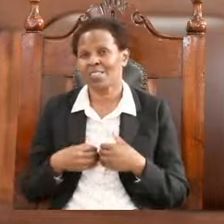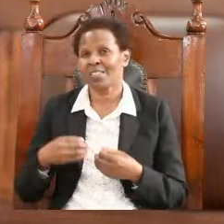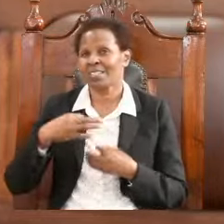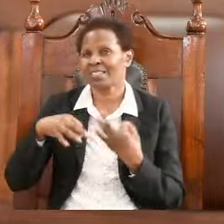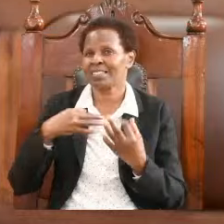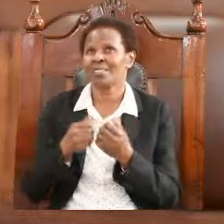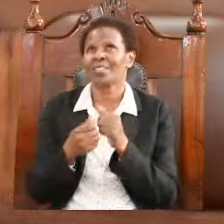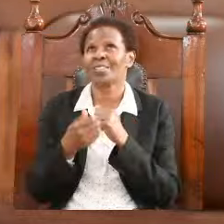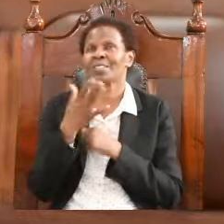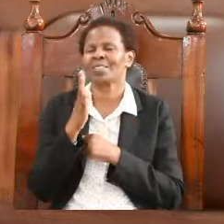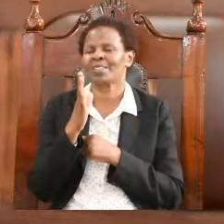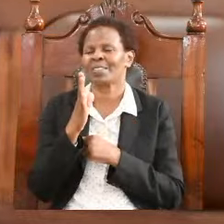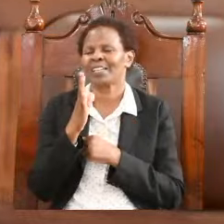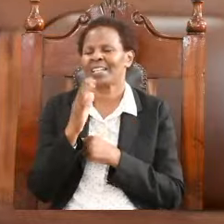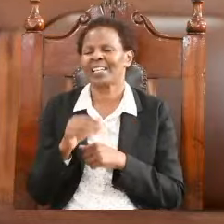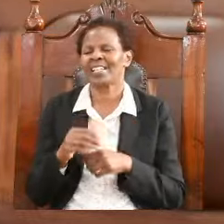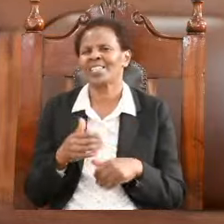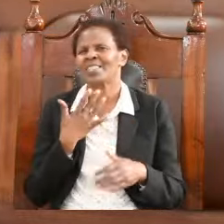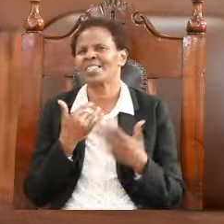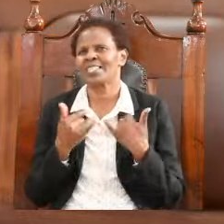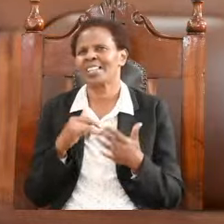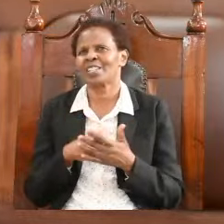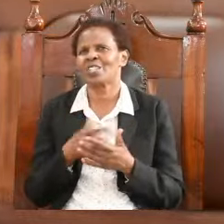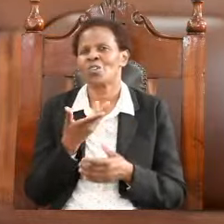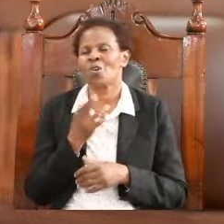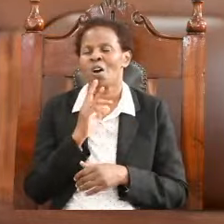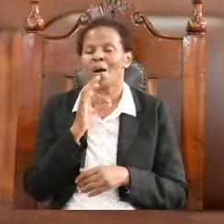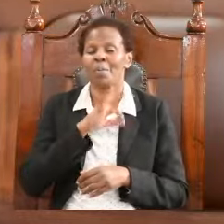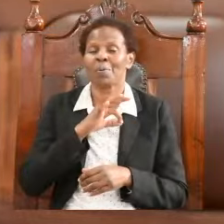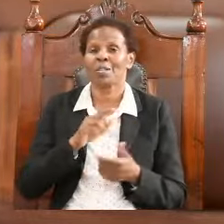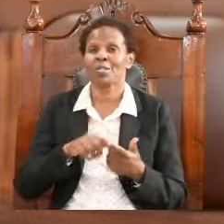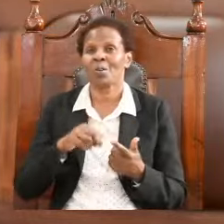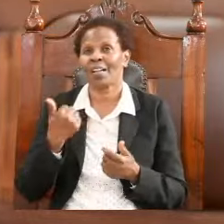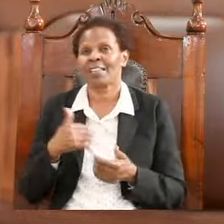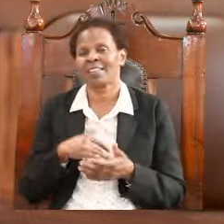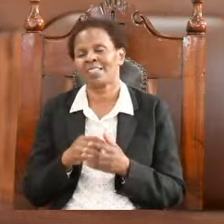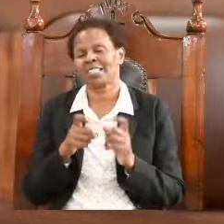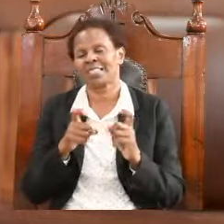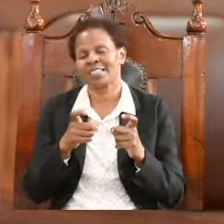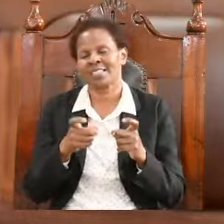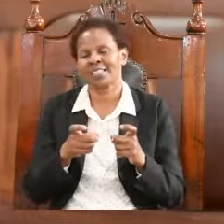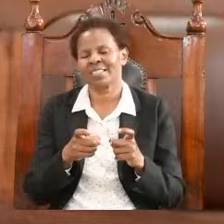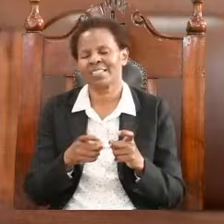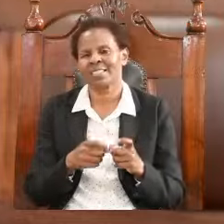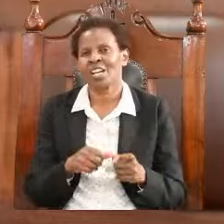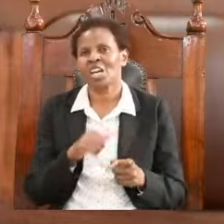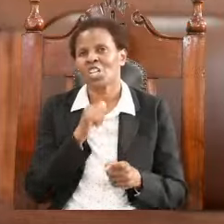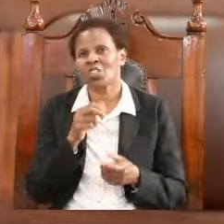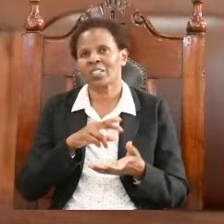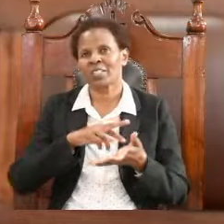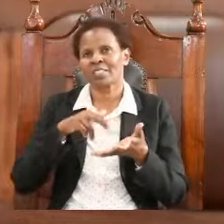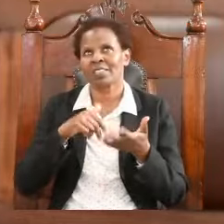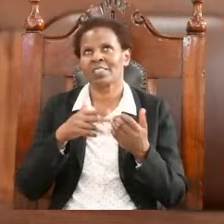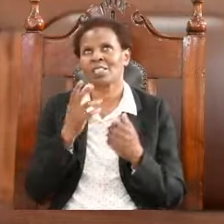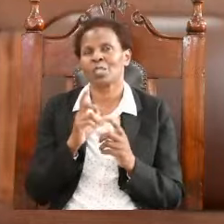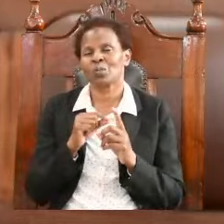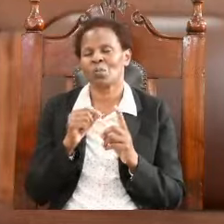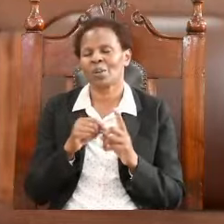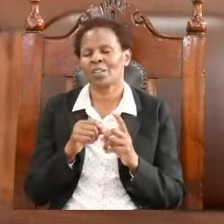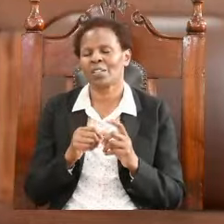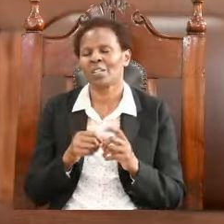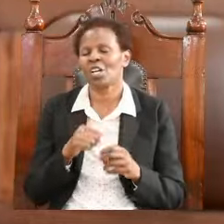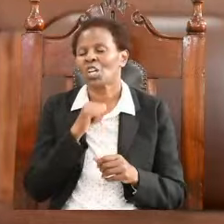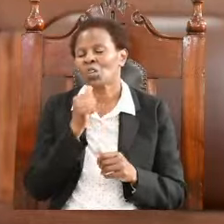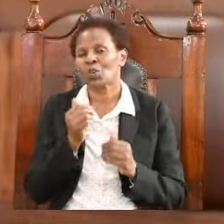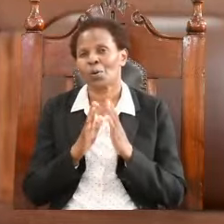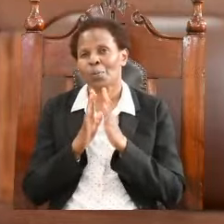na ni urenda gukorwo wi mundu wi na uguni macio ni mehia kwaga guthoma kiugo kia ngai kwaga kuhoya macio